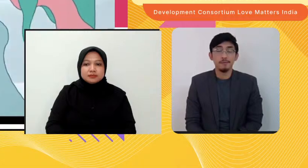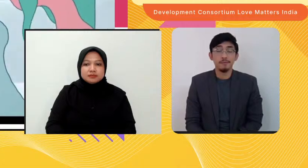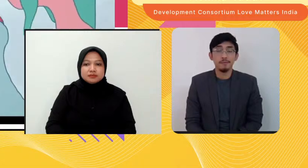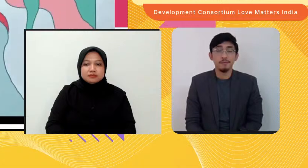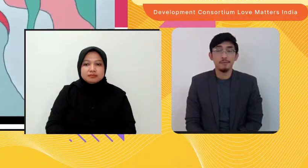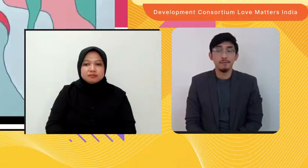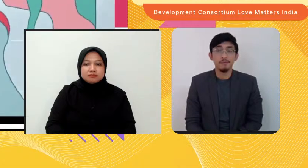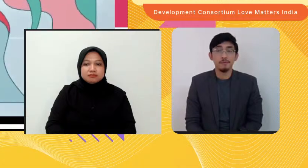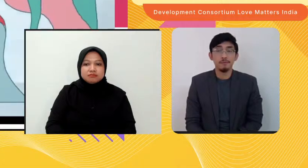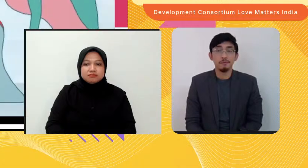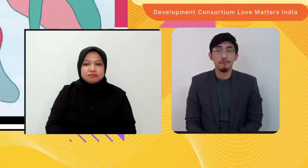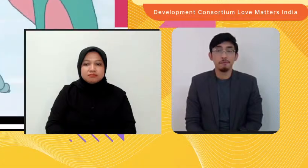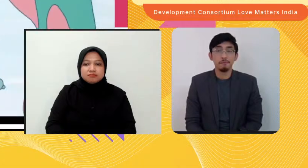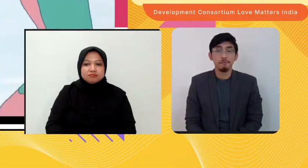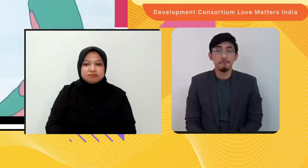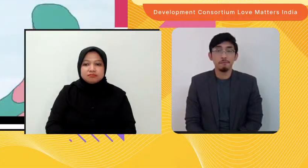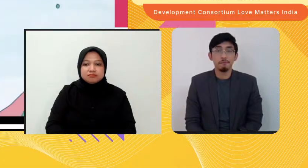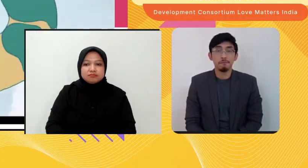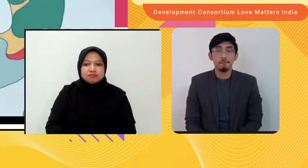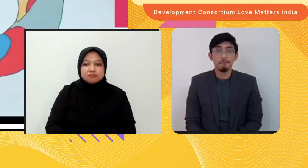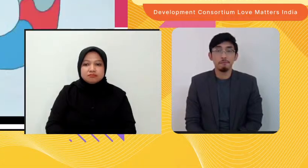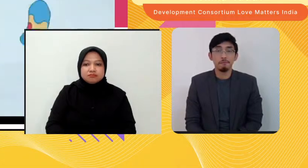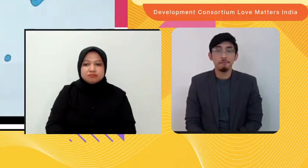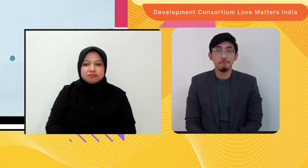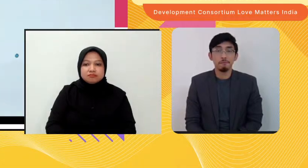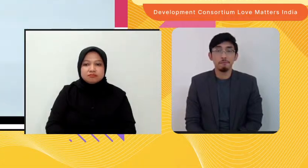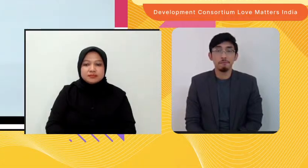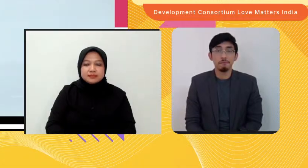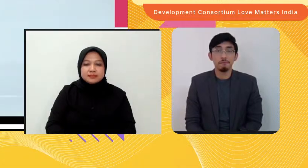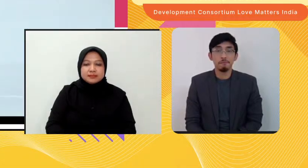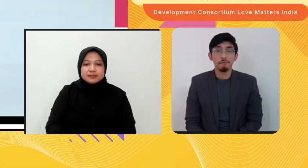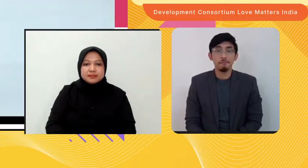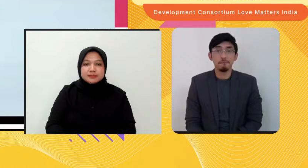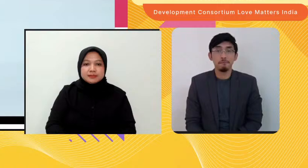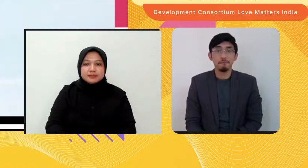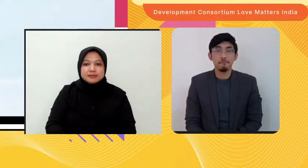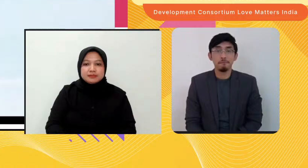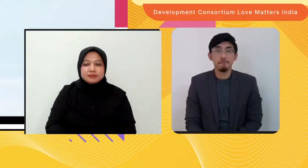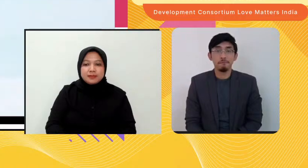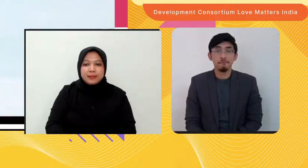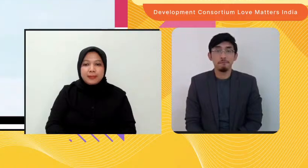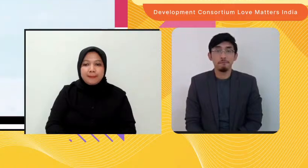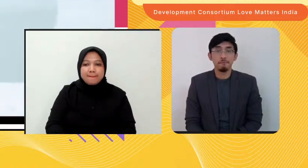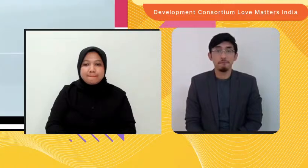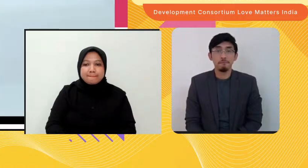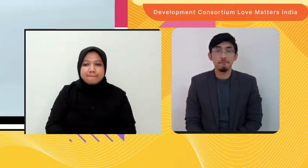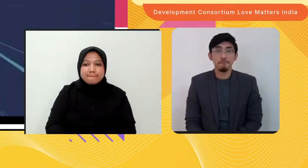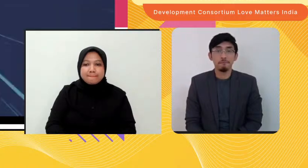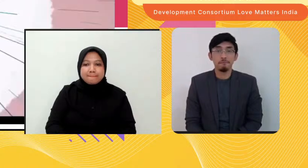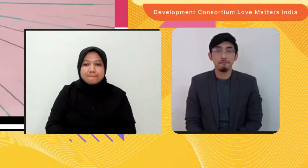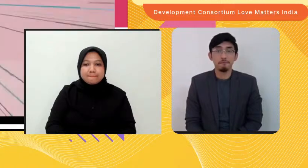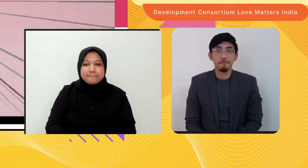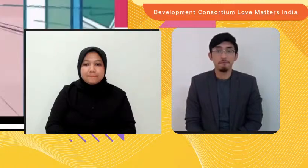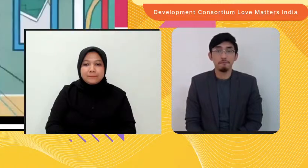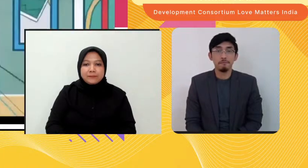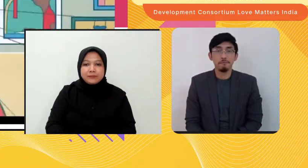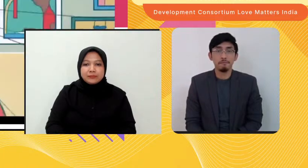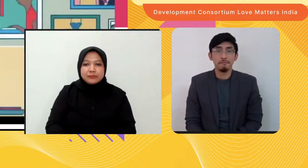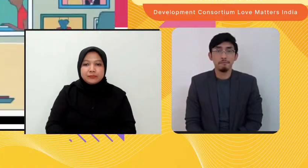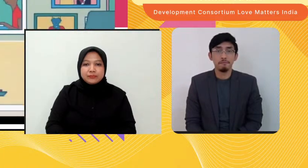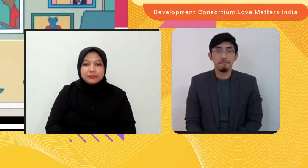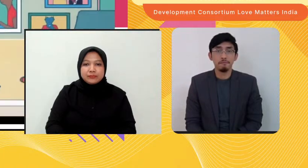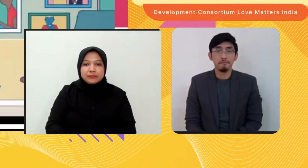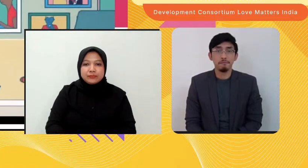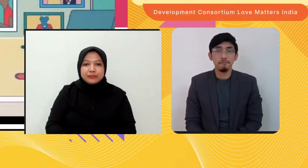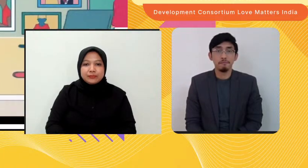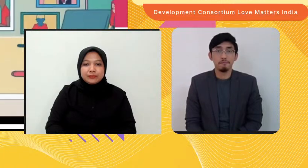में जागरूक कर रहे हैं ताकि वो सेक्स से जुड़े आनंद के अधिकार को खुलकर मांगे। पर ये सब हम अकेले नहीं कर पाएंगे, हमें आपकी